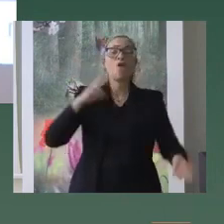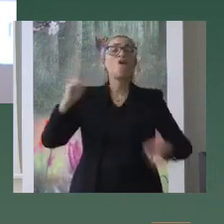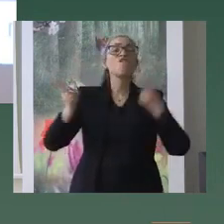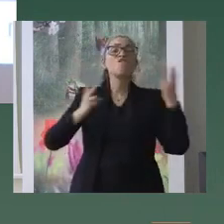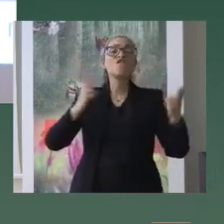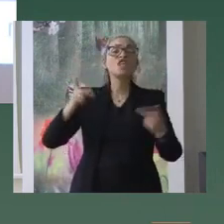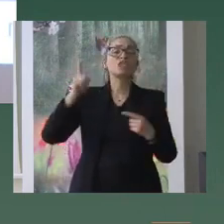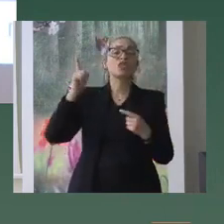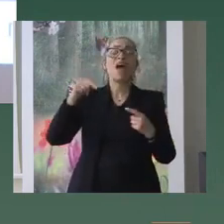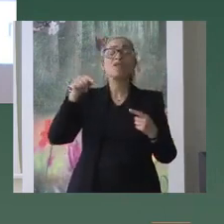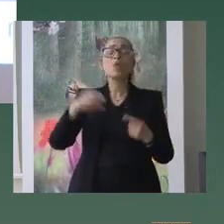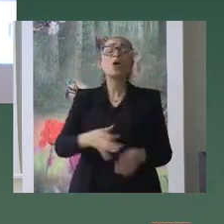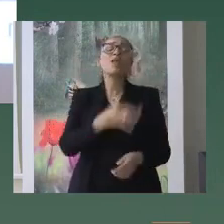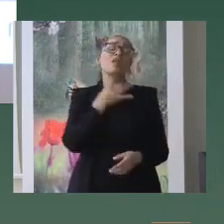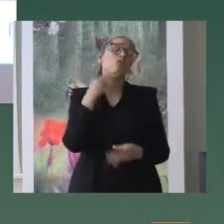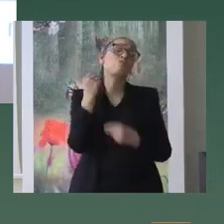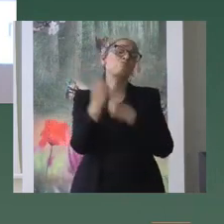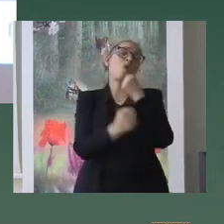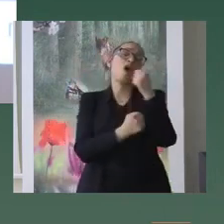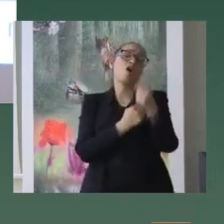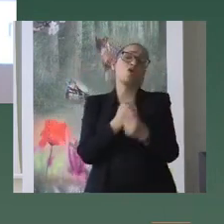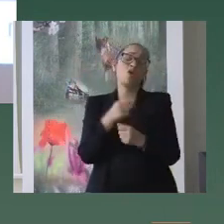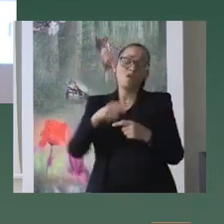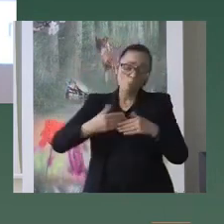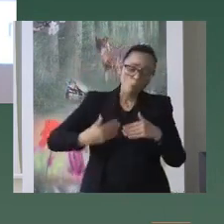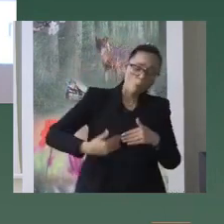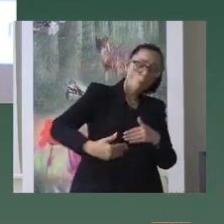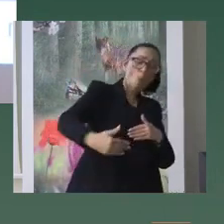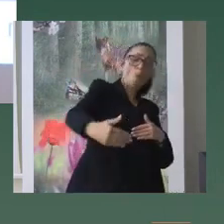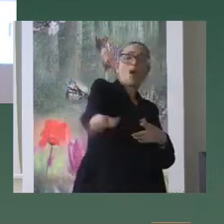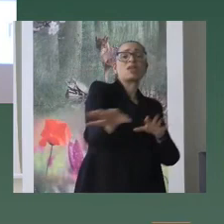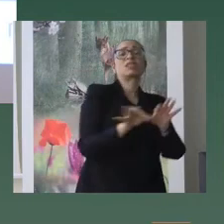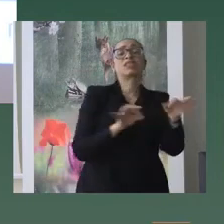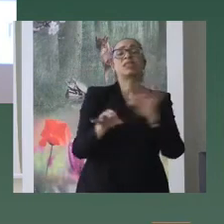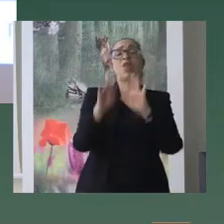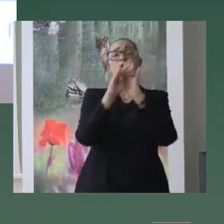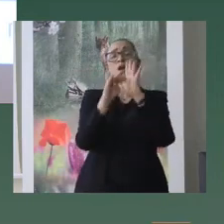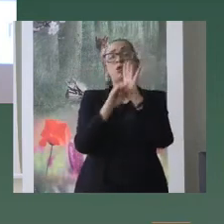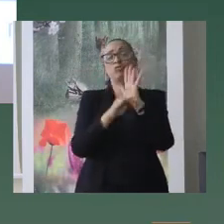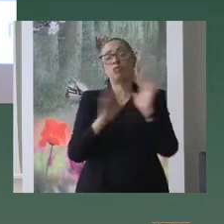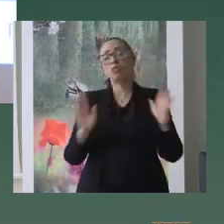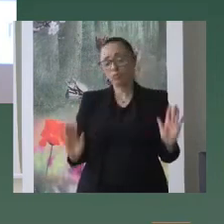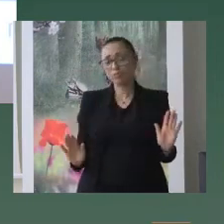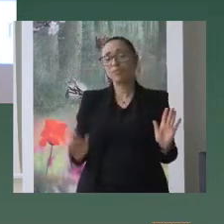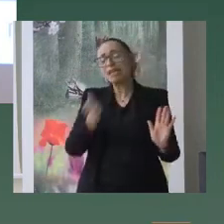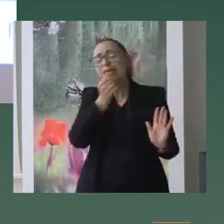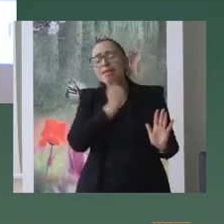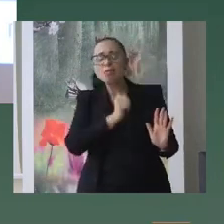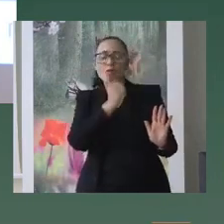Γιατί χρειάζεται πολλά χρόνια. Χρειάζεται ένα μακροπρόθεσμο σχεδιασμό που να αντέχει. Επιμονή στο σχεδιασμό.